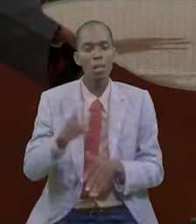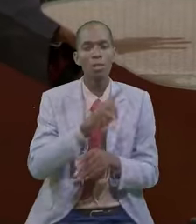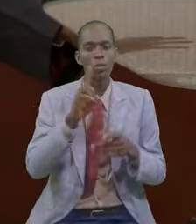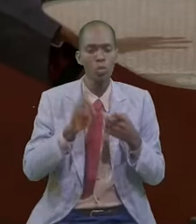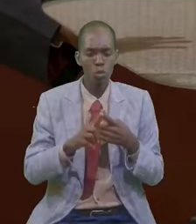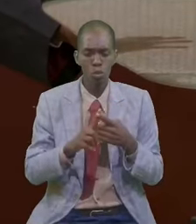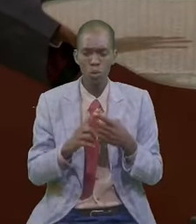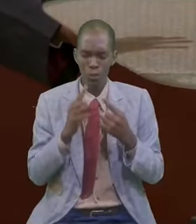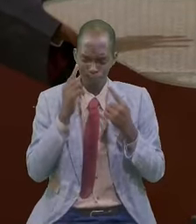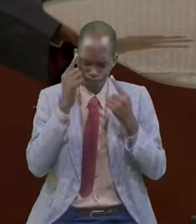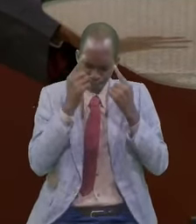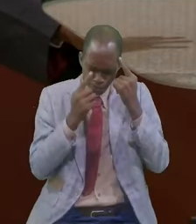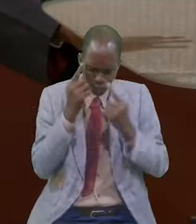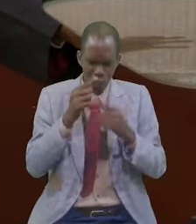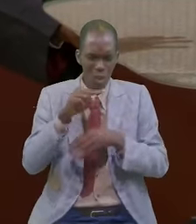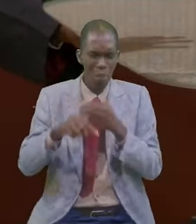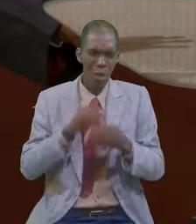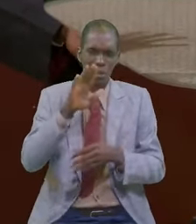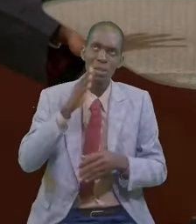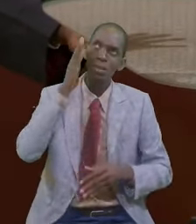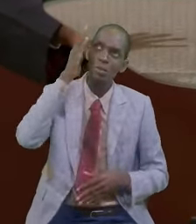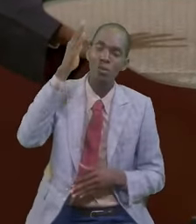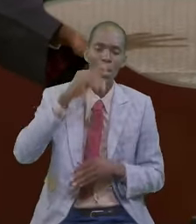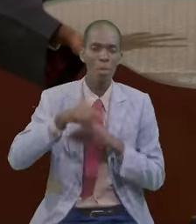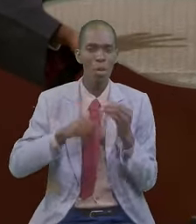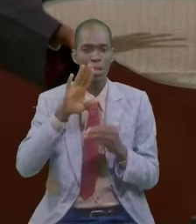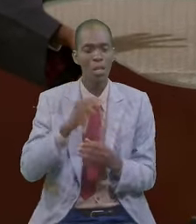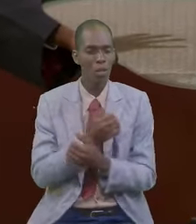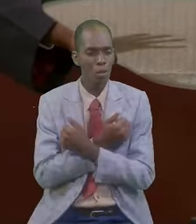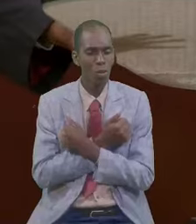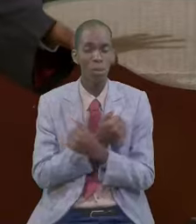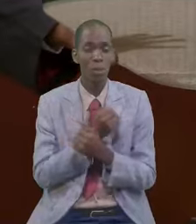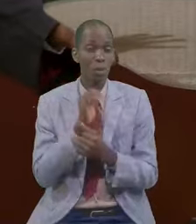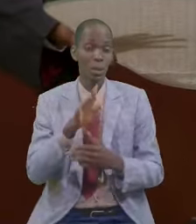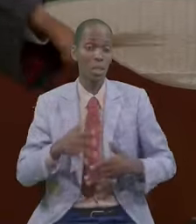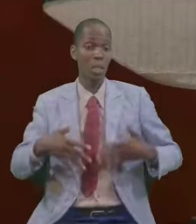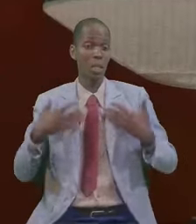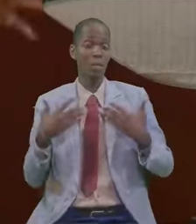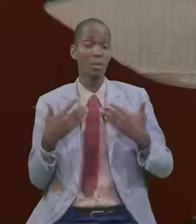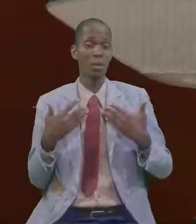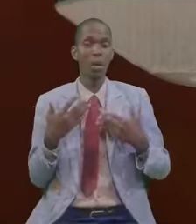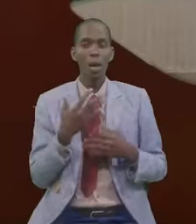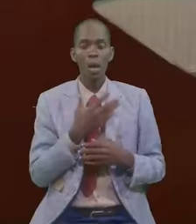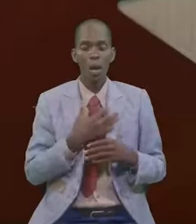pas permis de méditer sur sa vie et sur les pertes de sa